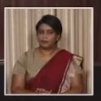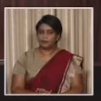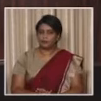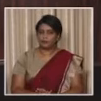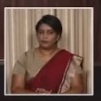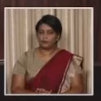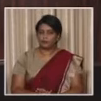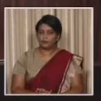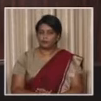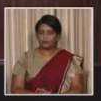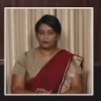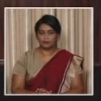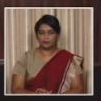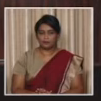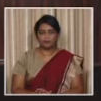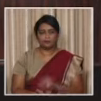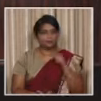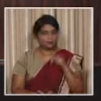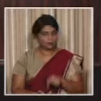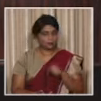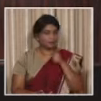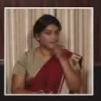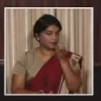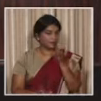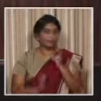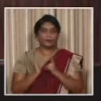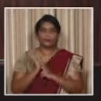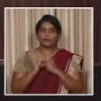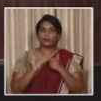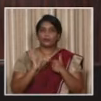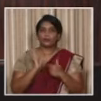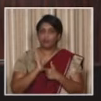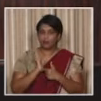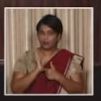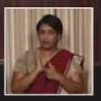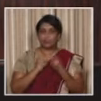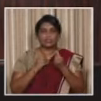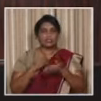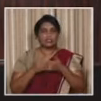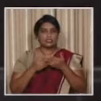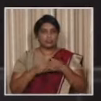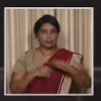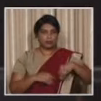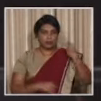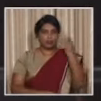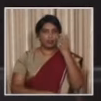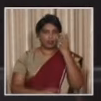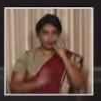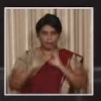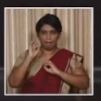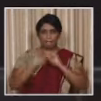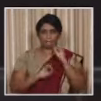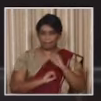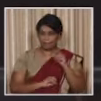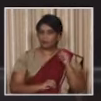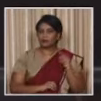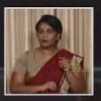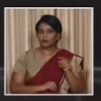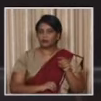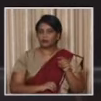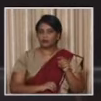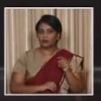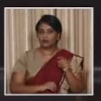ගරු ඇමතුමා දැන් තමුන්නාන්සලාගේ වැට් බද්ද සිමෙන්ති වලට වැඩි උනේ 103කින්. එතකොට වැඩි වෙන්න